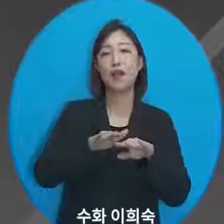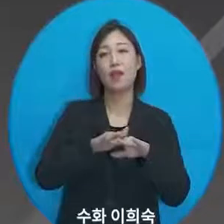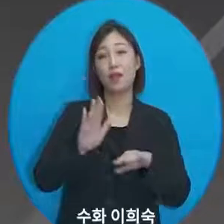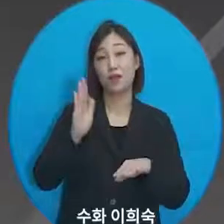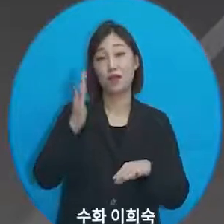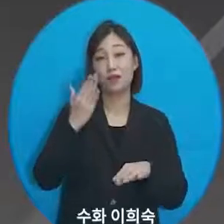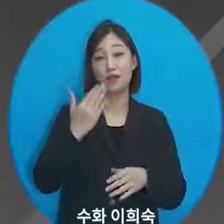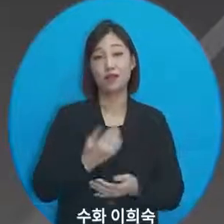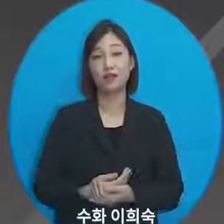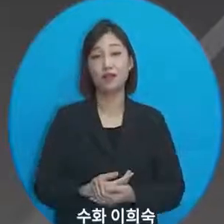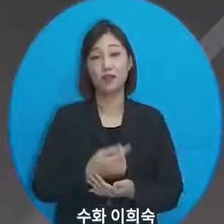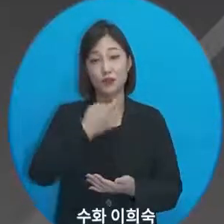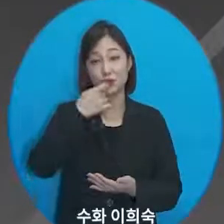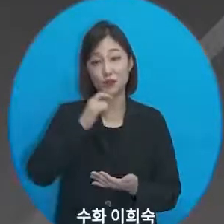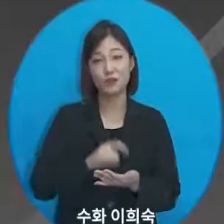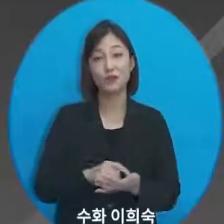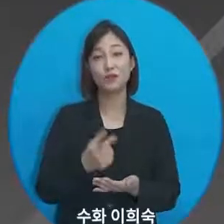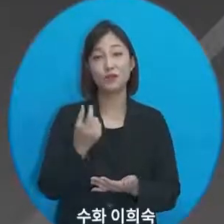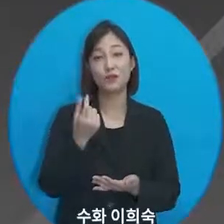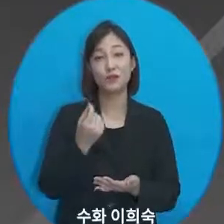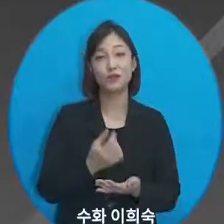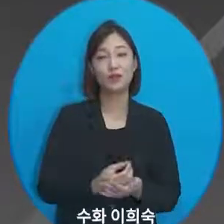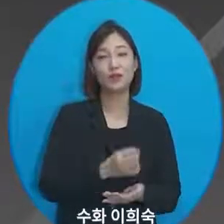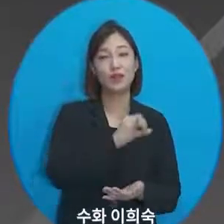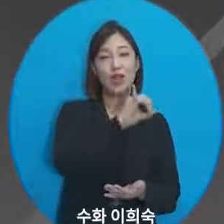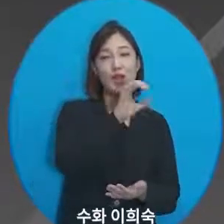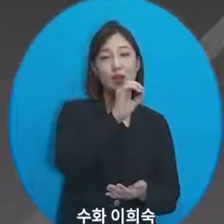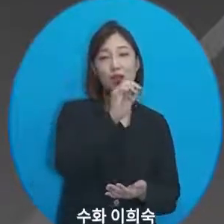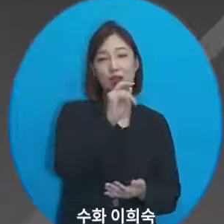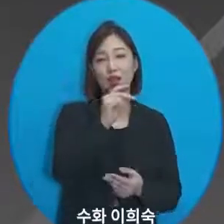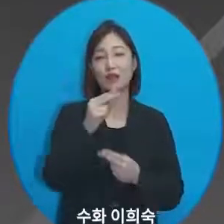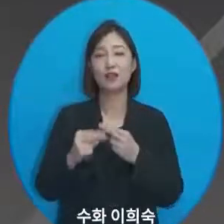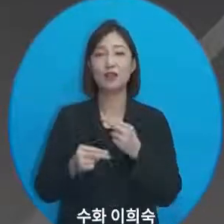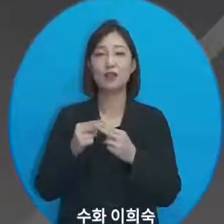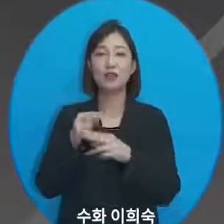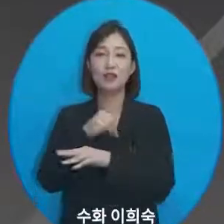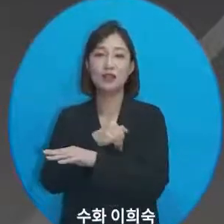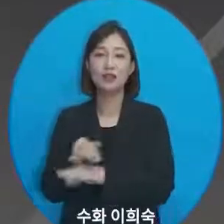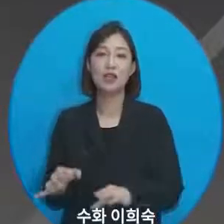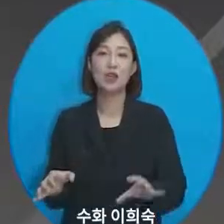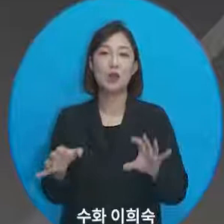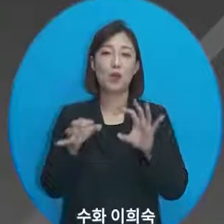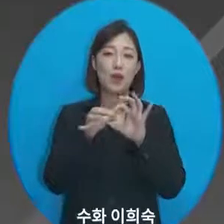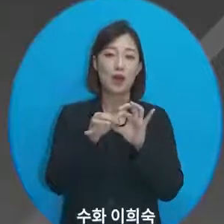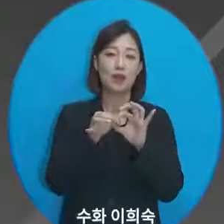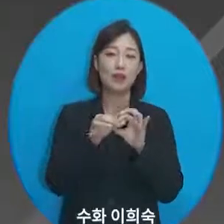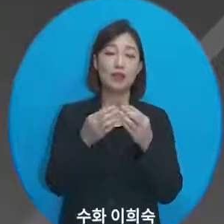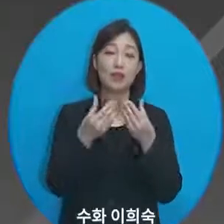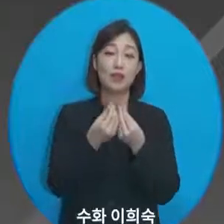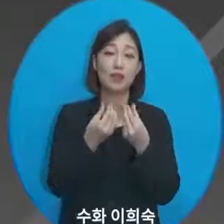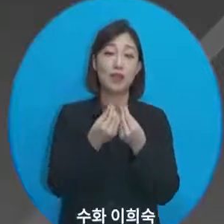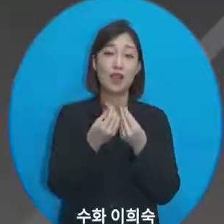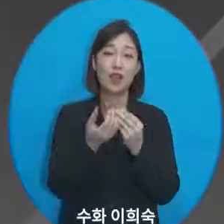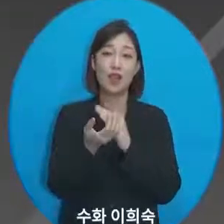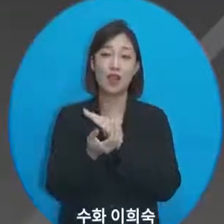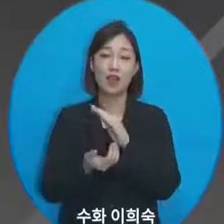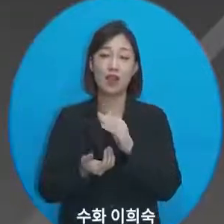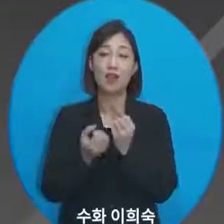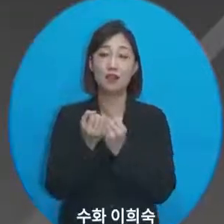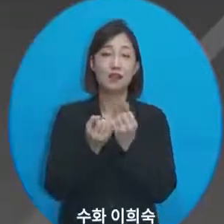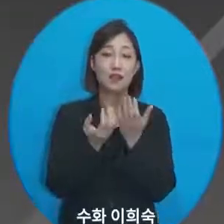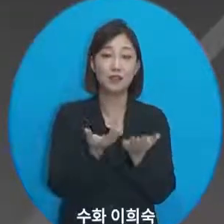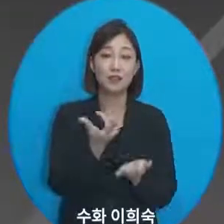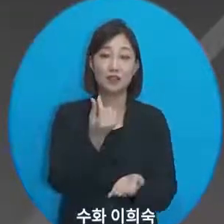예, IoT와 유니버셜 디자인 관련해서 앞에서 고령사회를 언급했는데 앞으로 우리 사회가